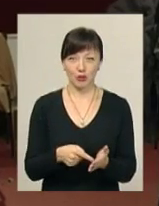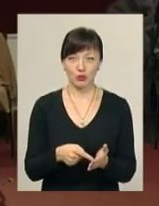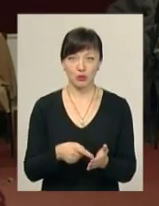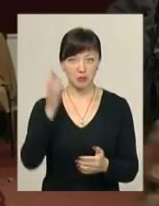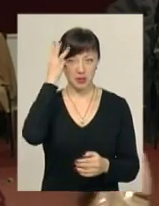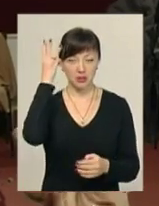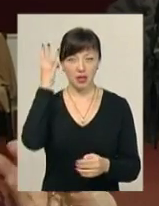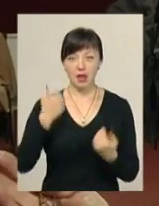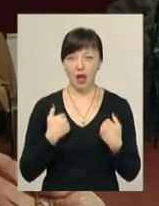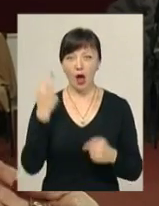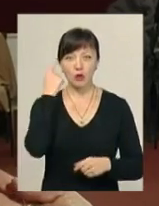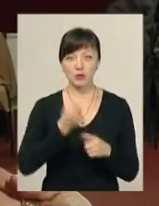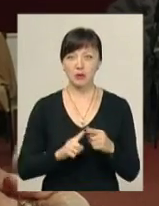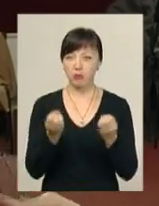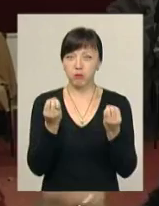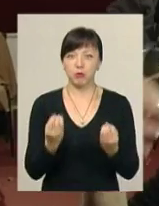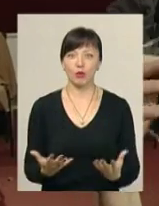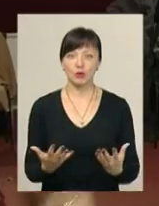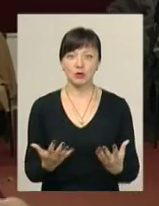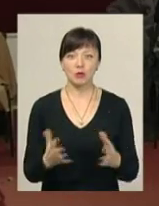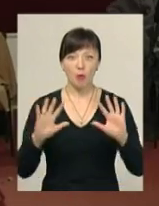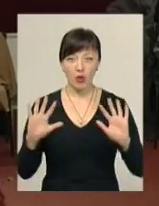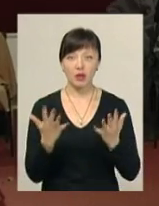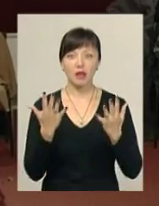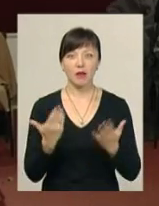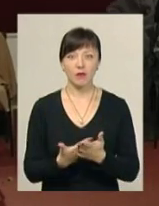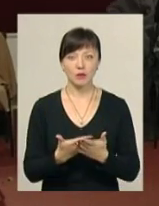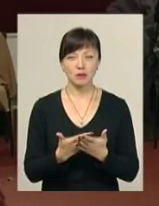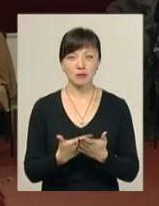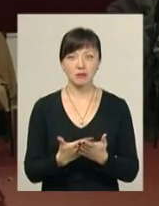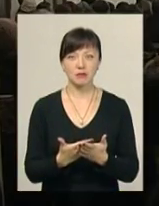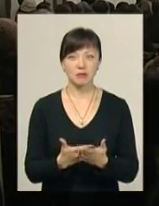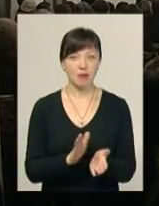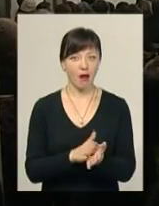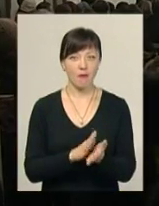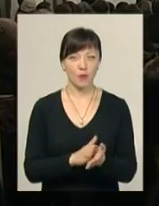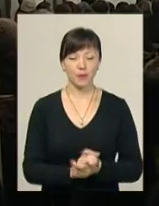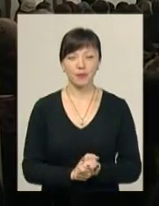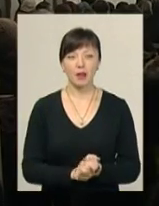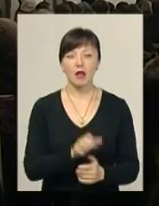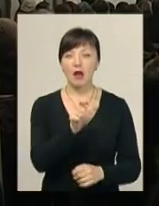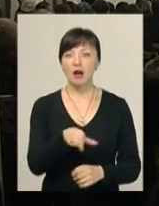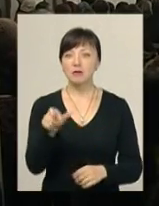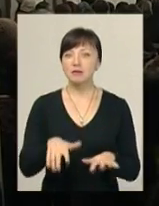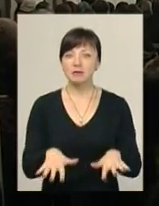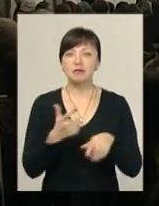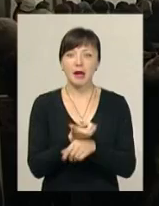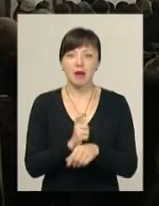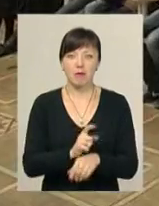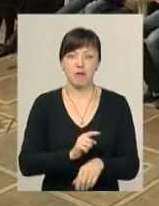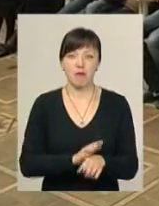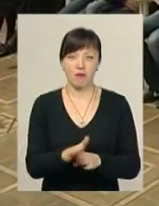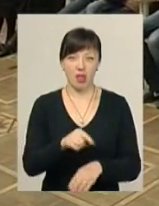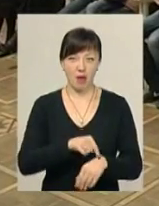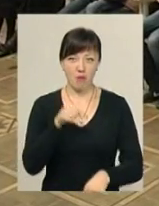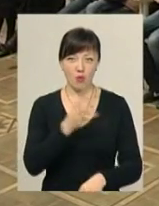Я думаю, що це просто таке, знаєте, событие, яке просто браво. Глядачів переповнювали емоції. Після кожного